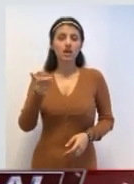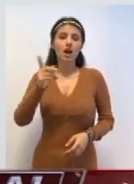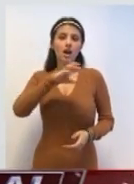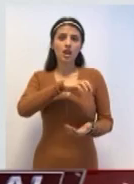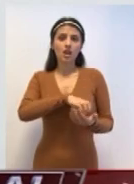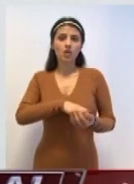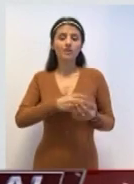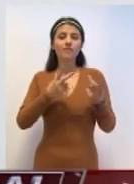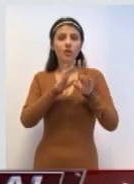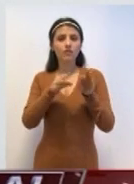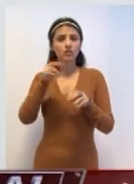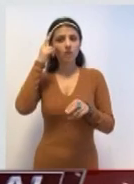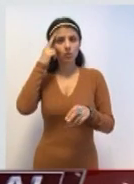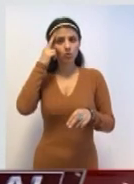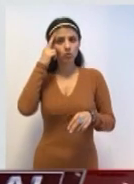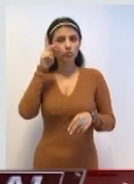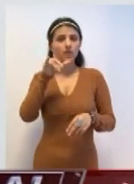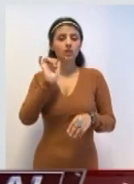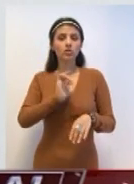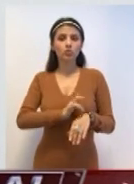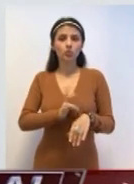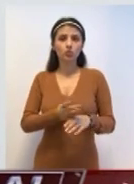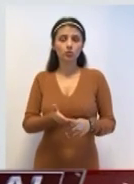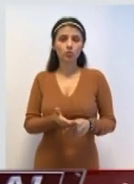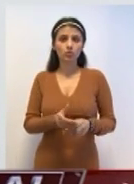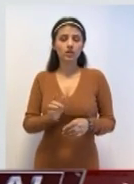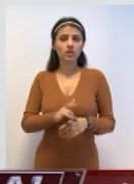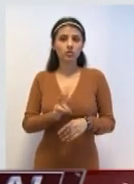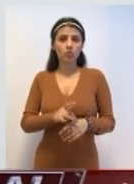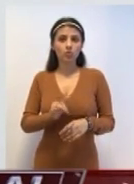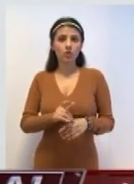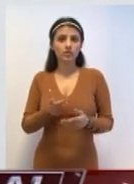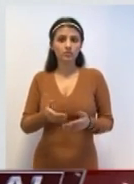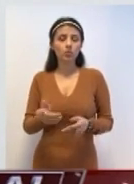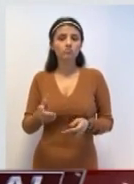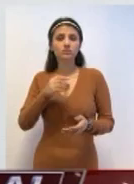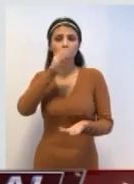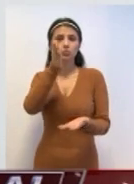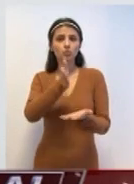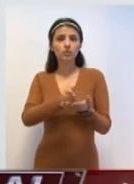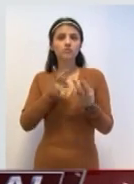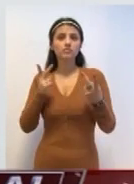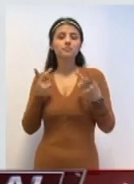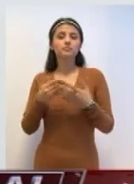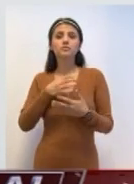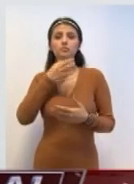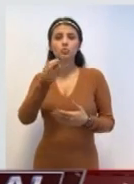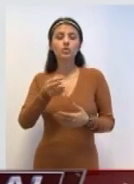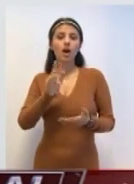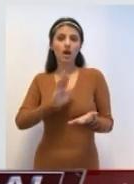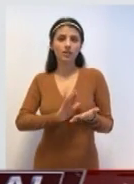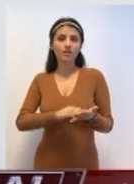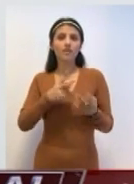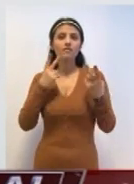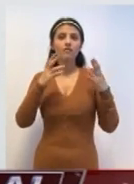În buzunar 350 și într-un alt loc. Dar sumele au fost recunoscute de către medic, de către medicul Mihail Adrian, cu precizarea, cu